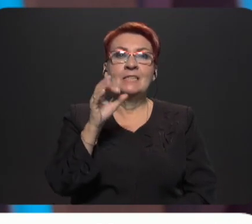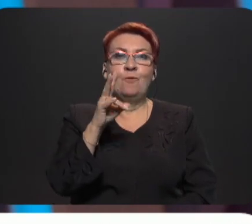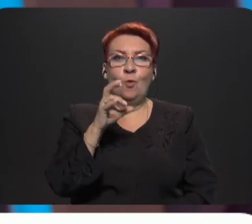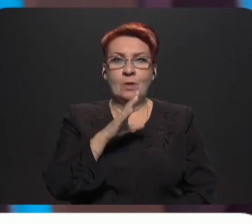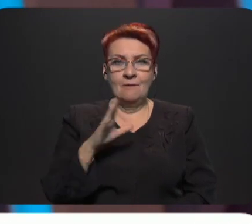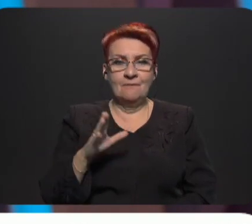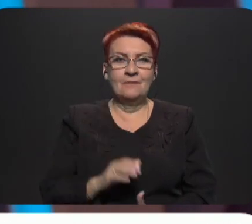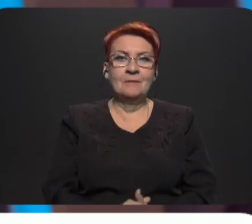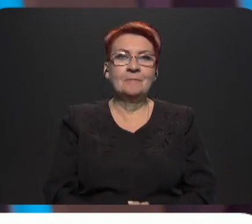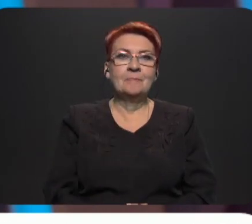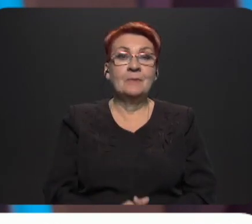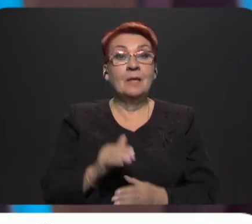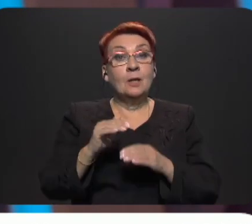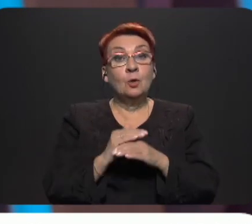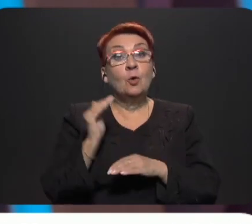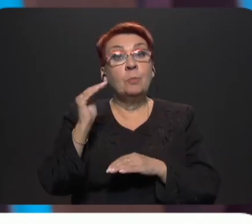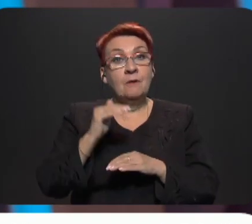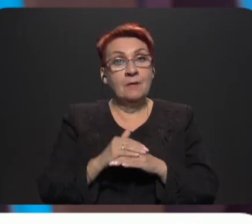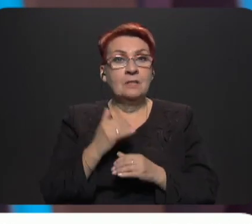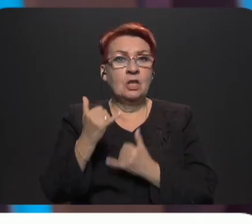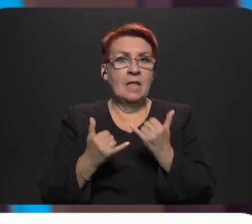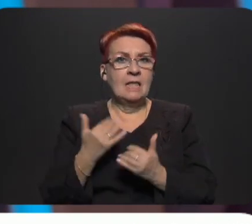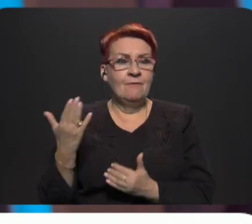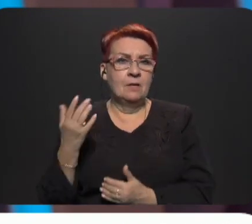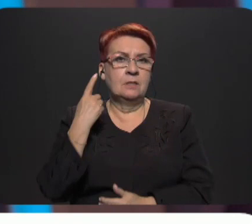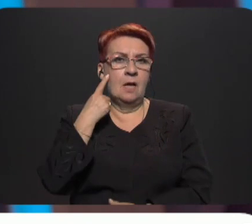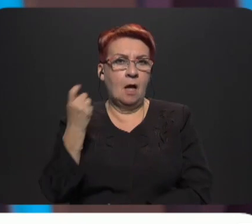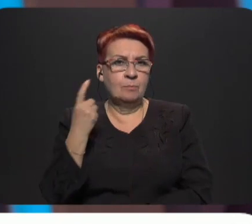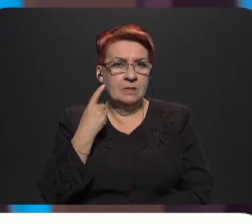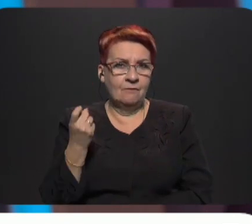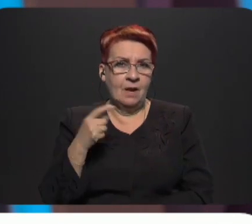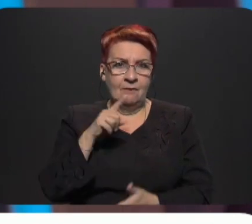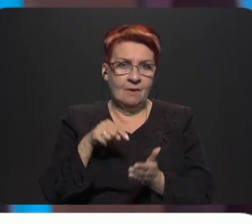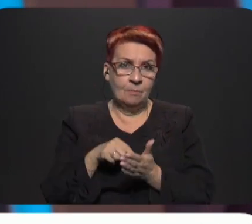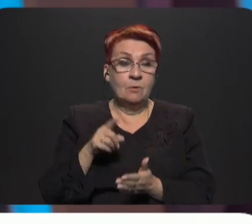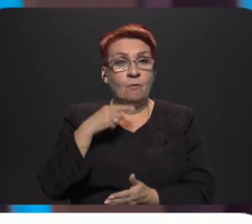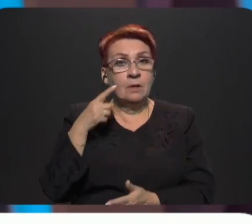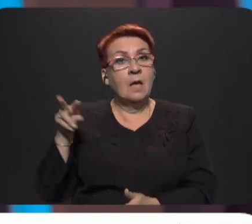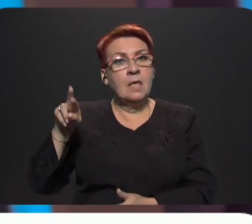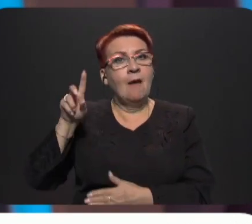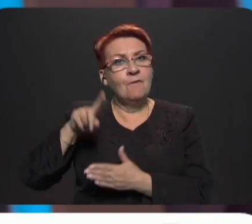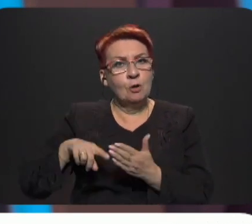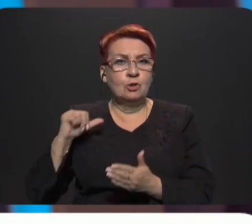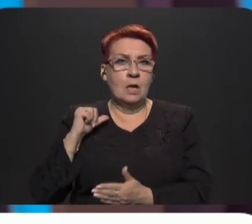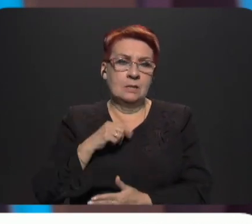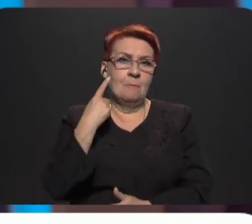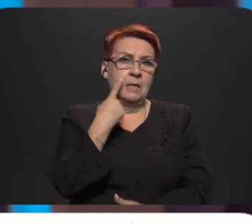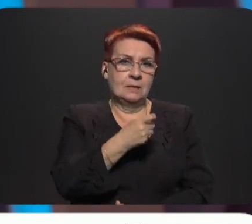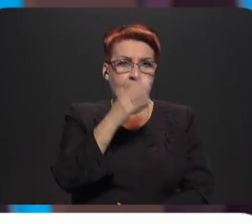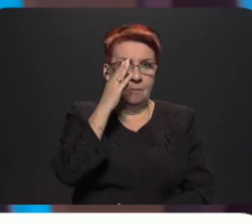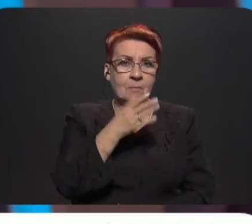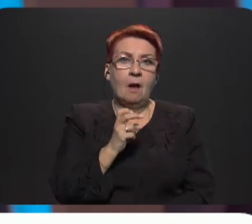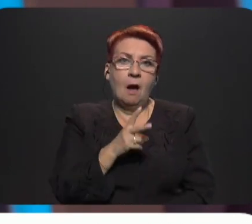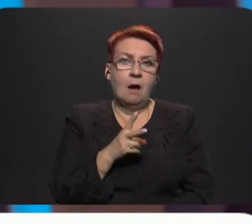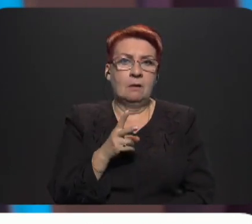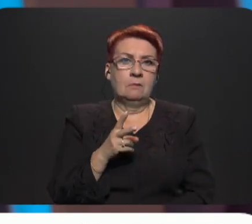ВКонтакте от Алексея. Добрый вечер. Моя невеста постоянно меня обзывает, но называет себя верующим человеком. Как мне теперь быть и любить